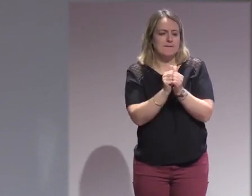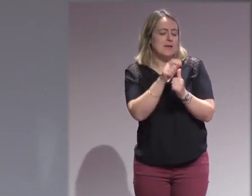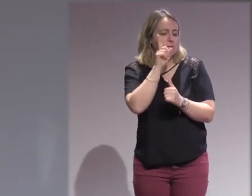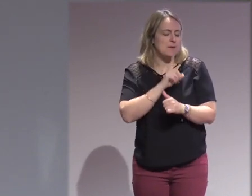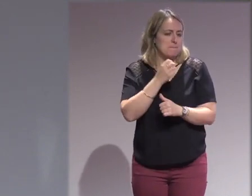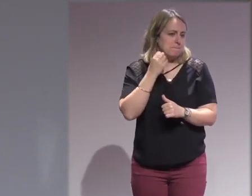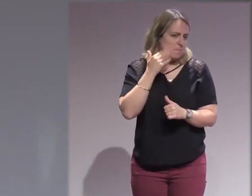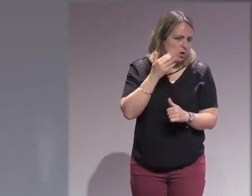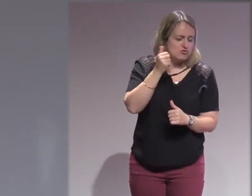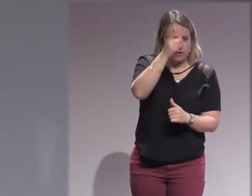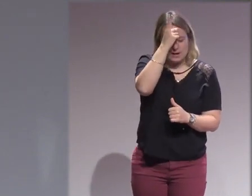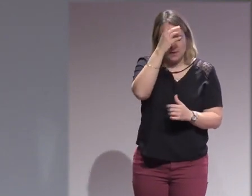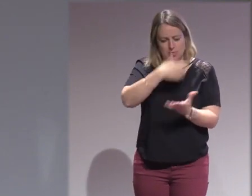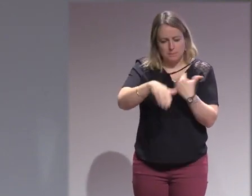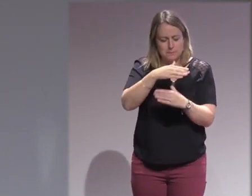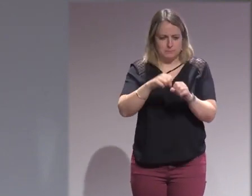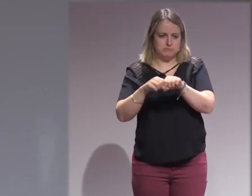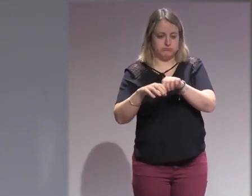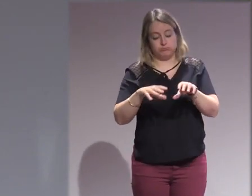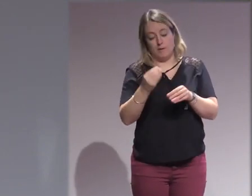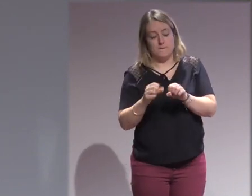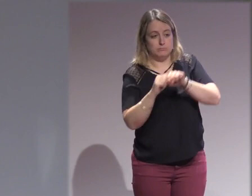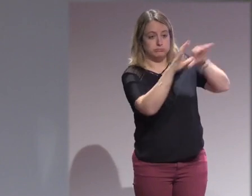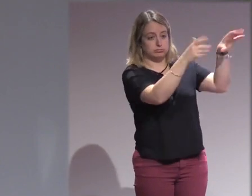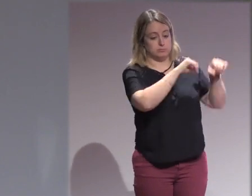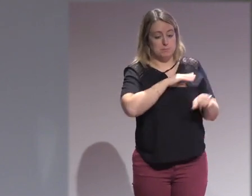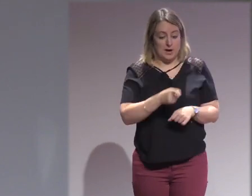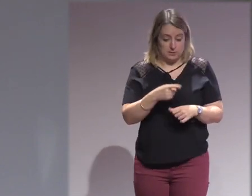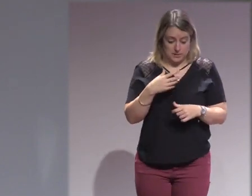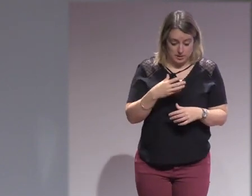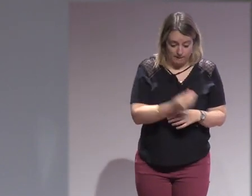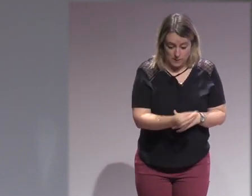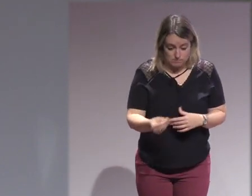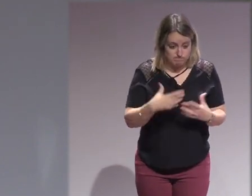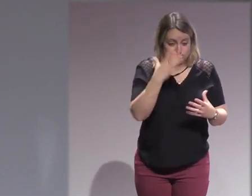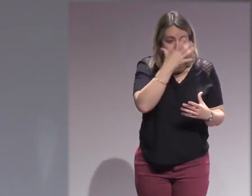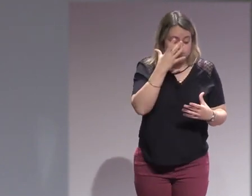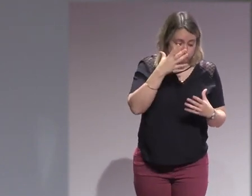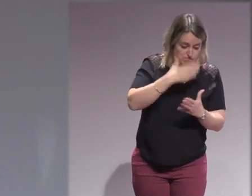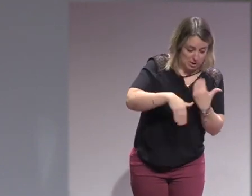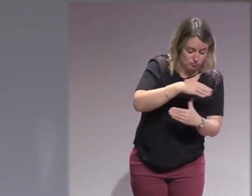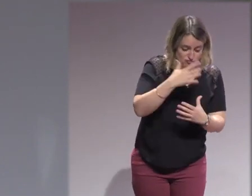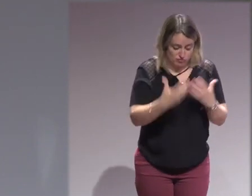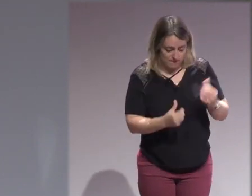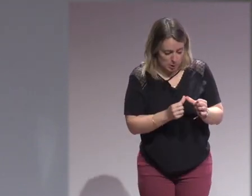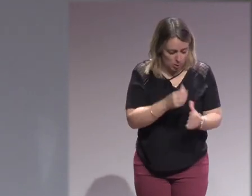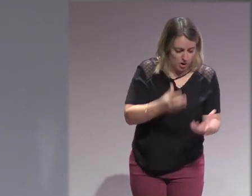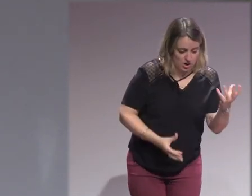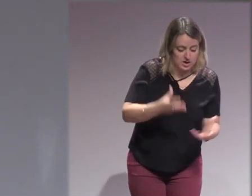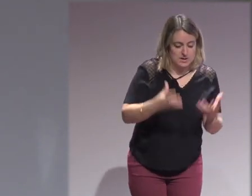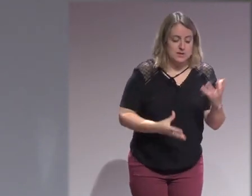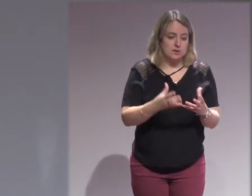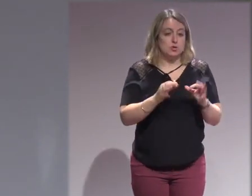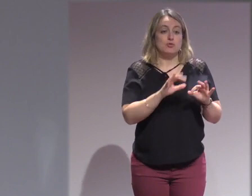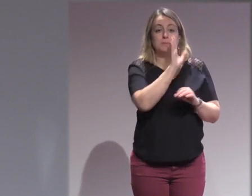donc, au sortir de la Deuxième Guerre mondiale en Allemagne, on se retrouve avec cette population de métis dont on ne sait que faire. Et donc la solution, et qui est aussi un problème